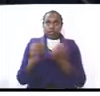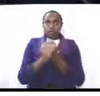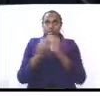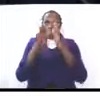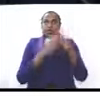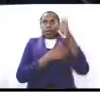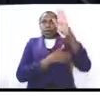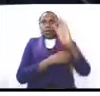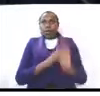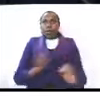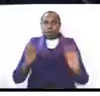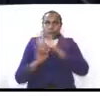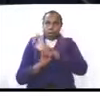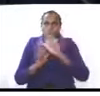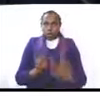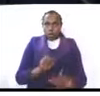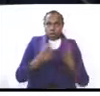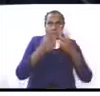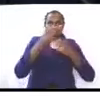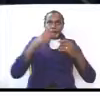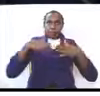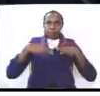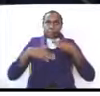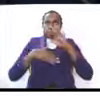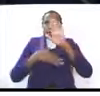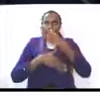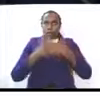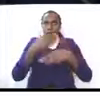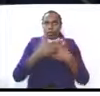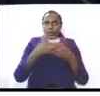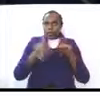E Bwana wakaribie wateule wako.